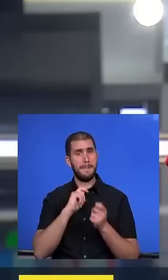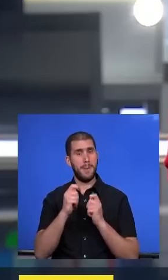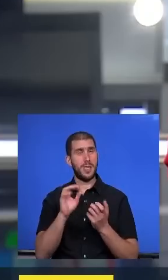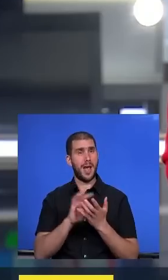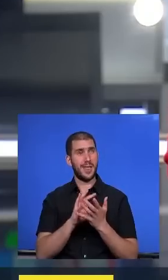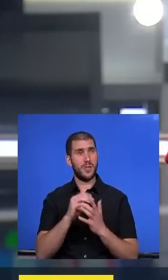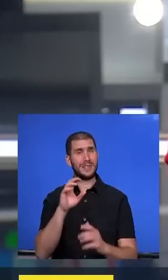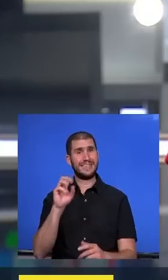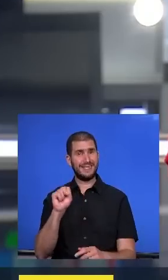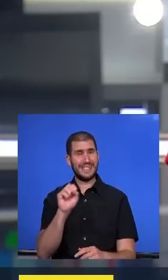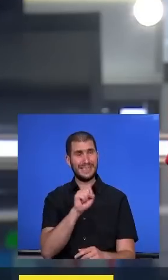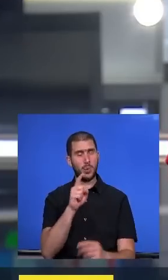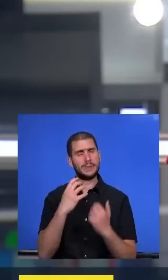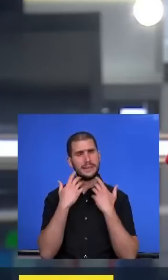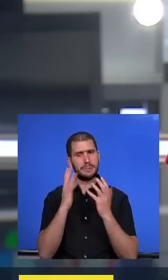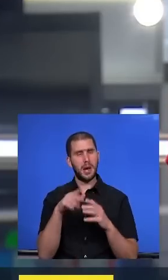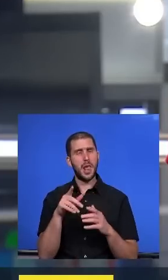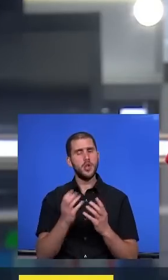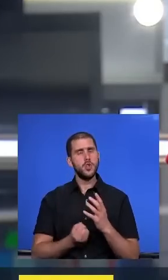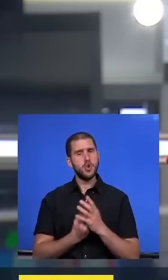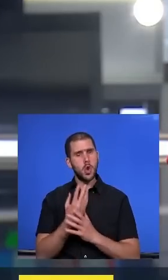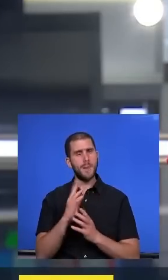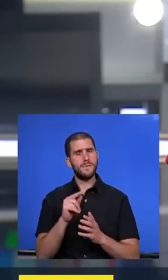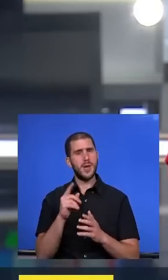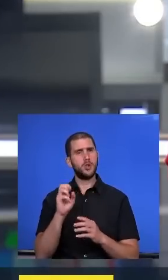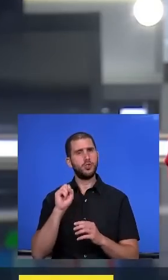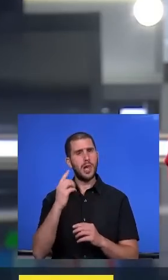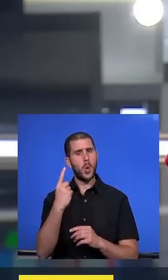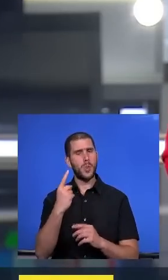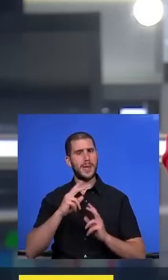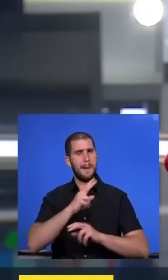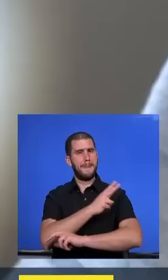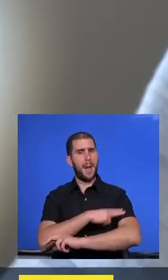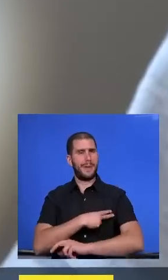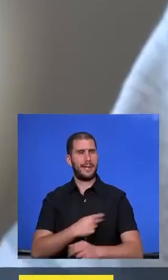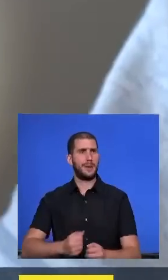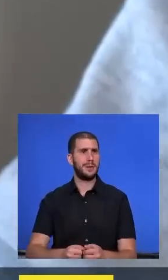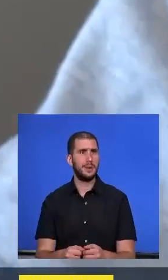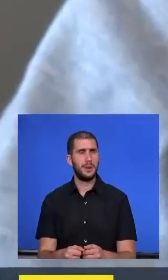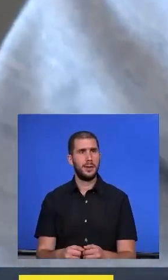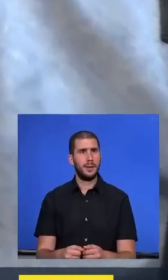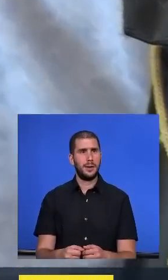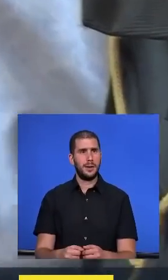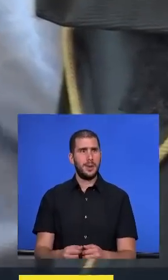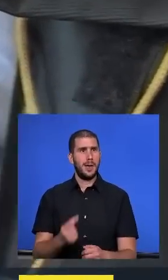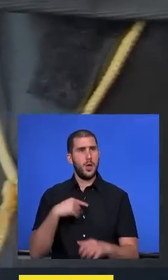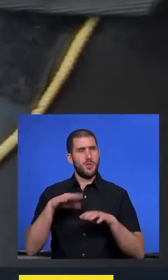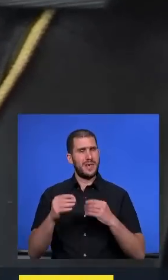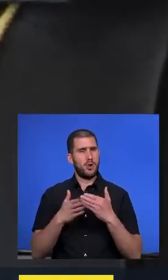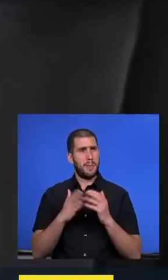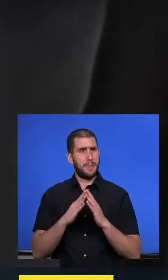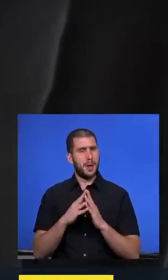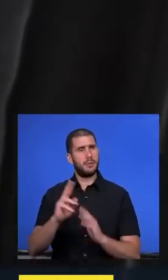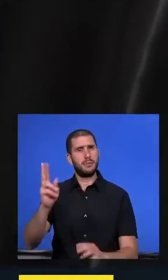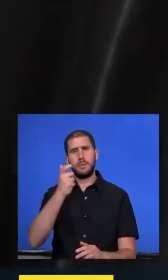סיוון סיסאי, הוא מספר היום על השיקום ועל השליחות שלו כפרמדיק. אני יושב עם אשתי בבית, קבל קריאה